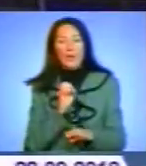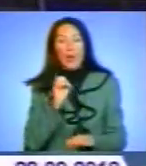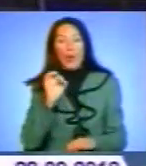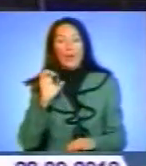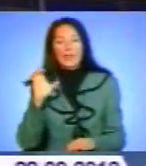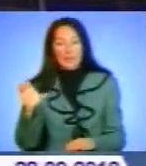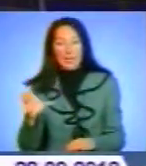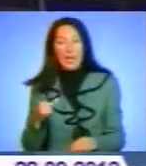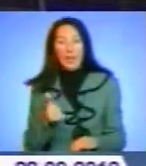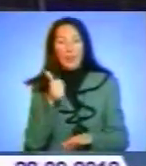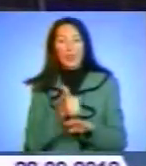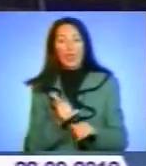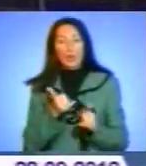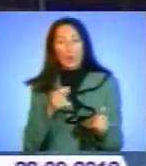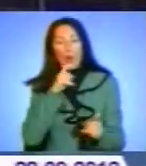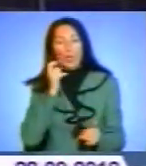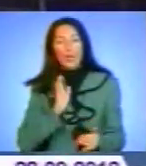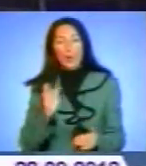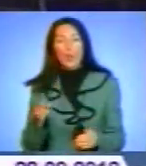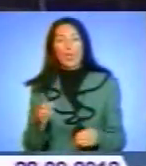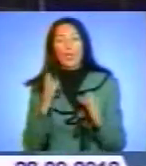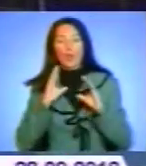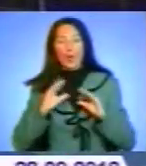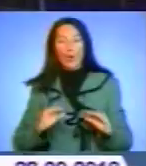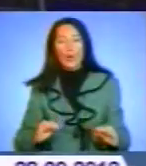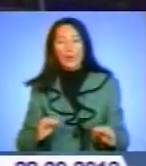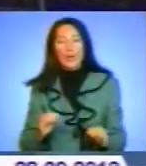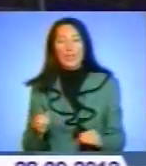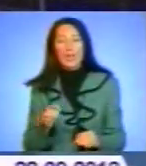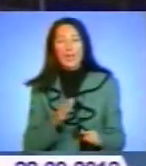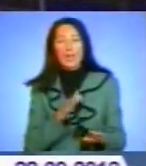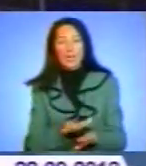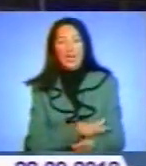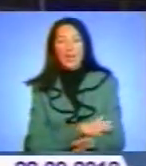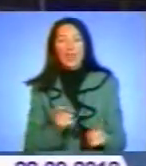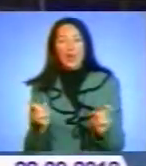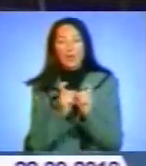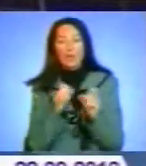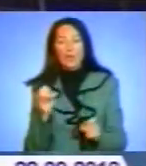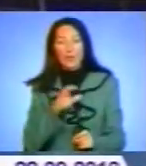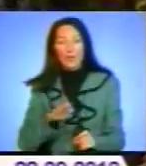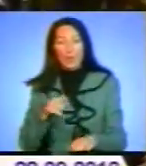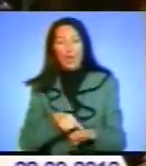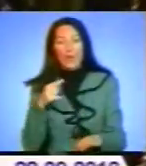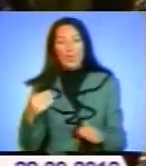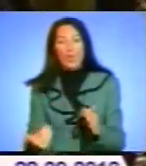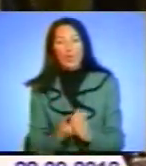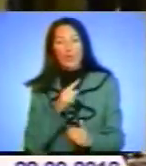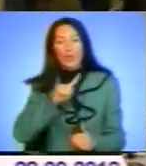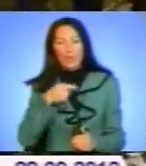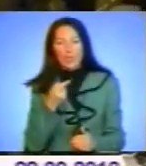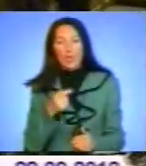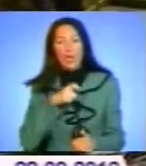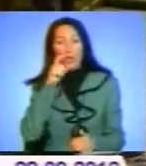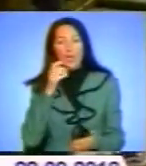для України стане врегулювання тривалих конфліктів у Європі та реагування на нові виклики. Україна має